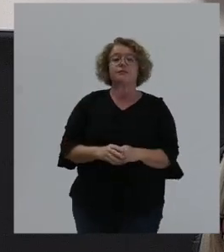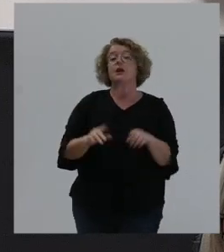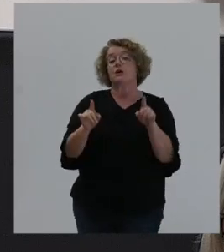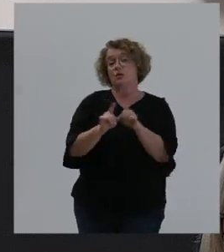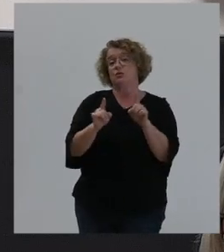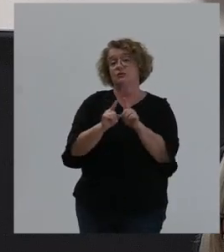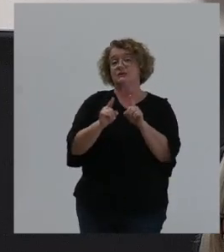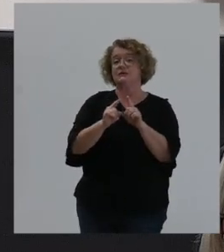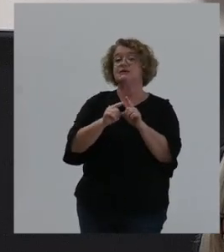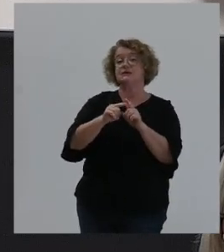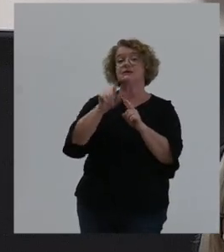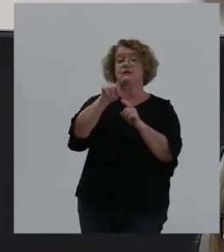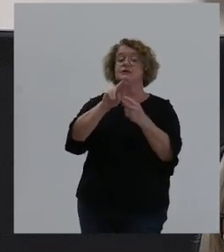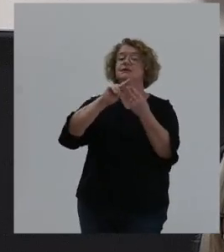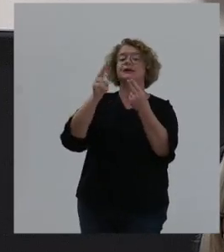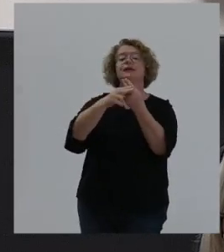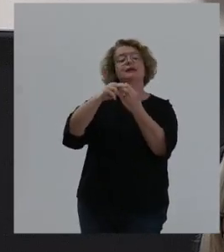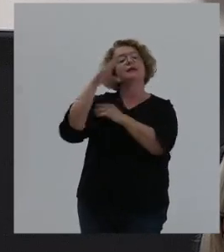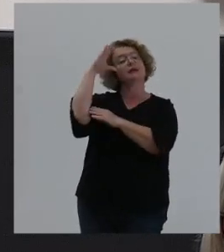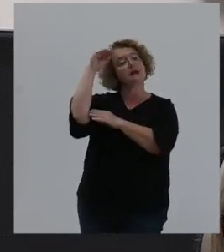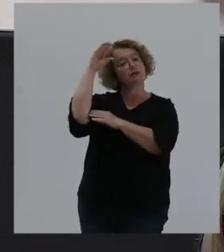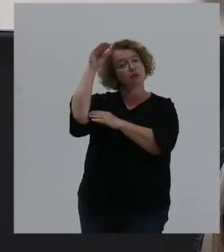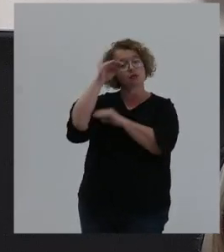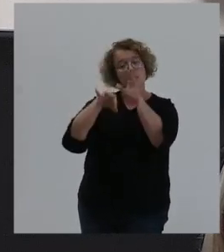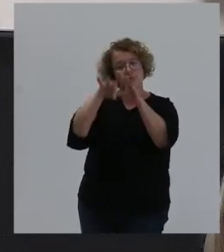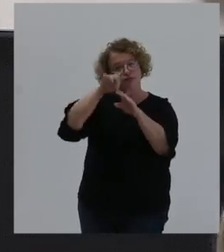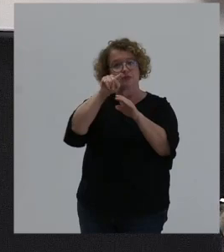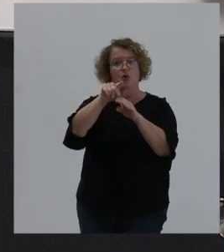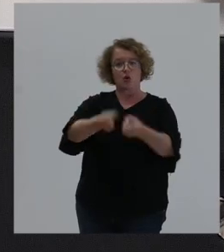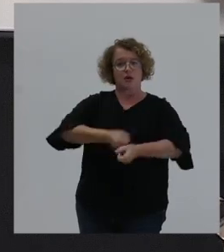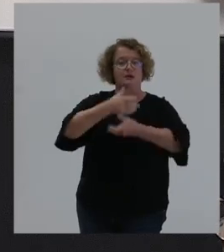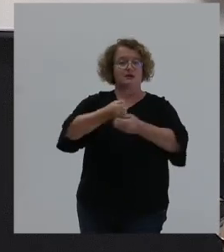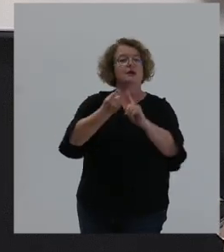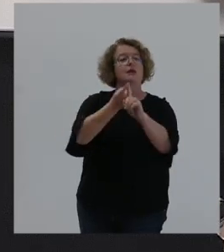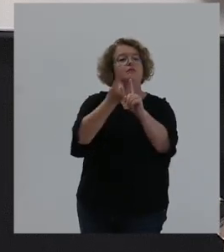des élus étudiants, des représentations étudiantes qui ont bien sûr tout leur mot à dire